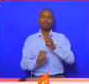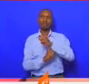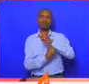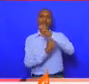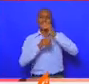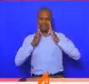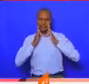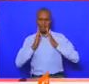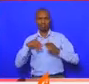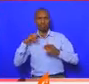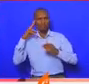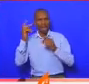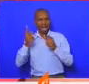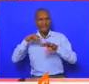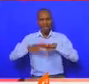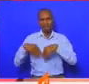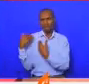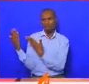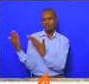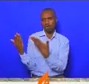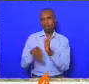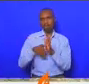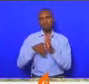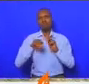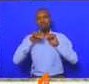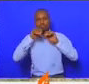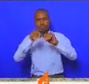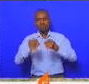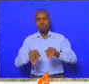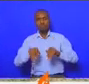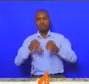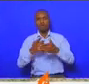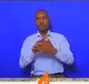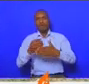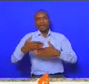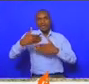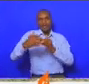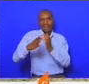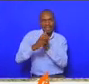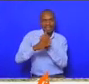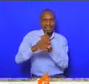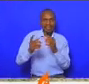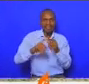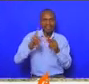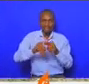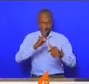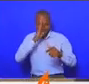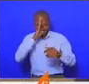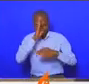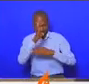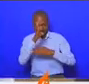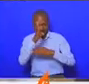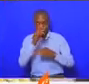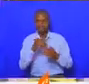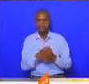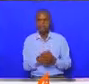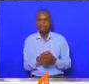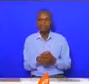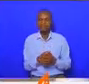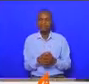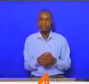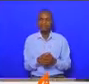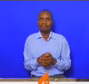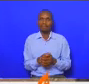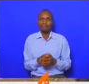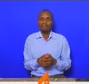kaniya, kando noko bayari kaniya, saa moro kerelo yobalimi, ikiye yegochaka alhamis, goika yumapili. Gifts are